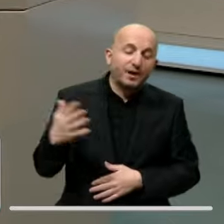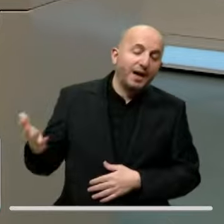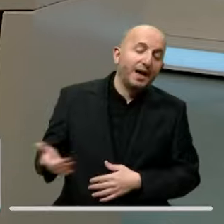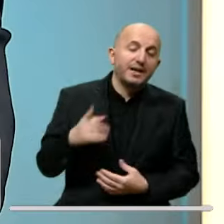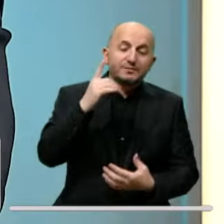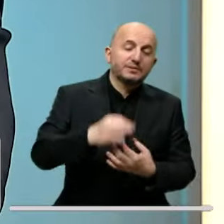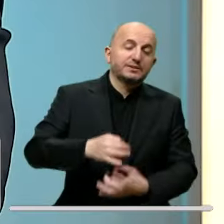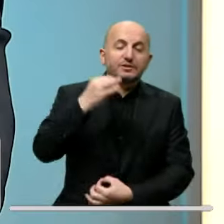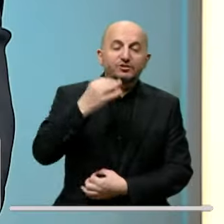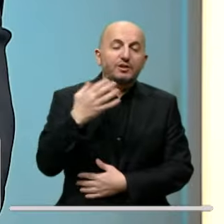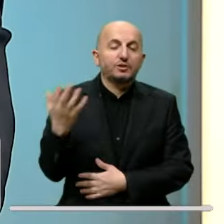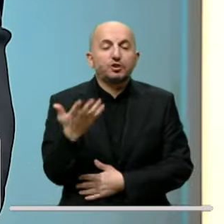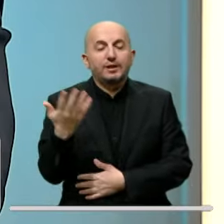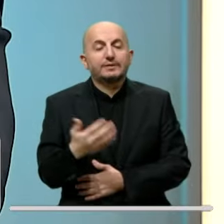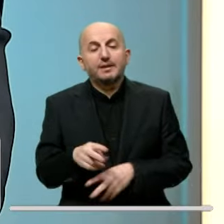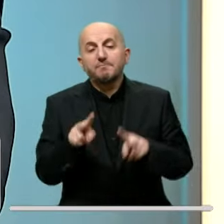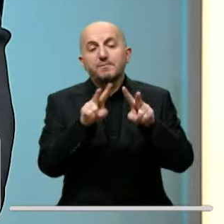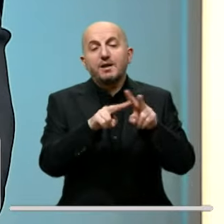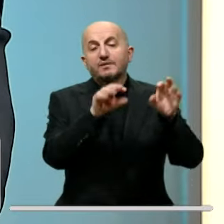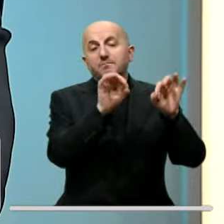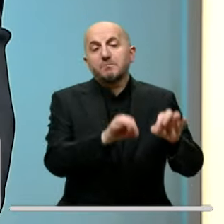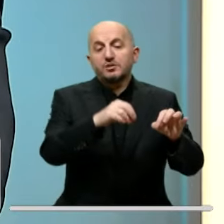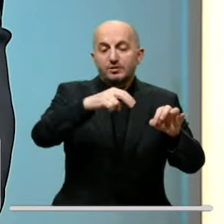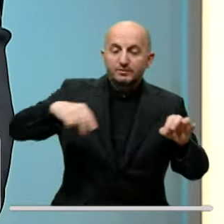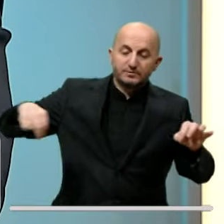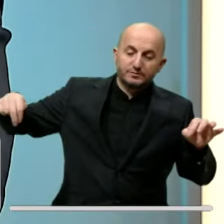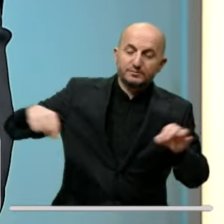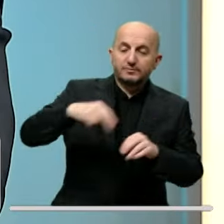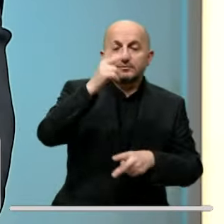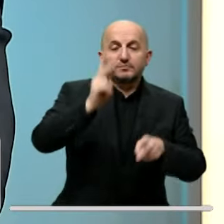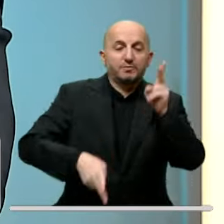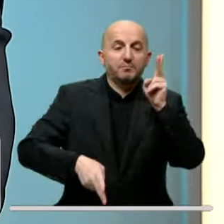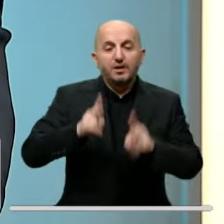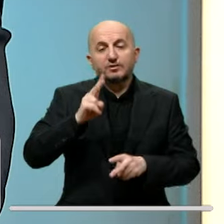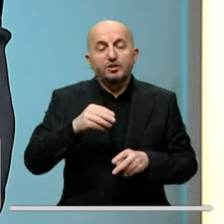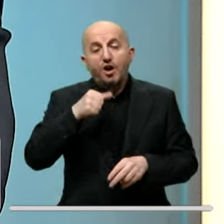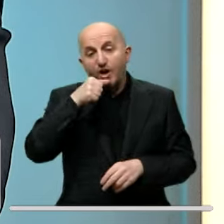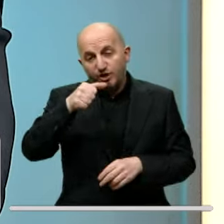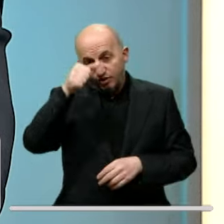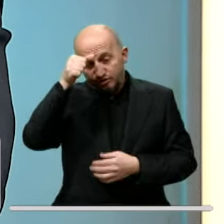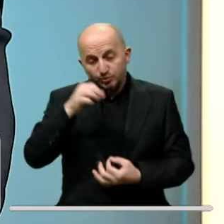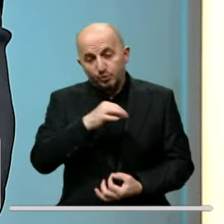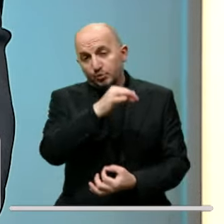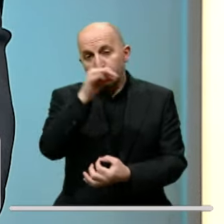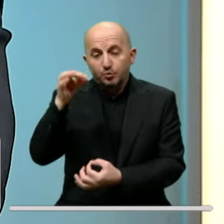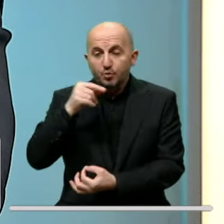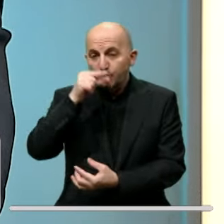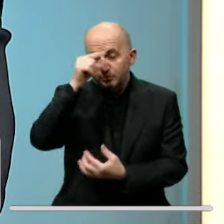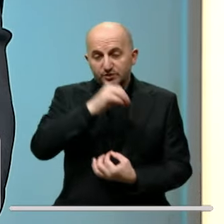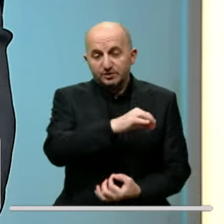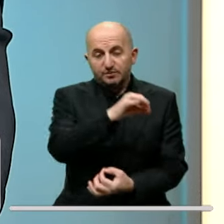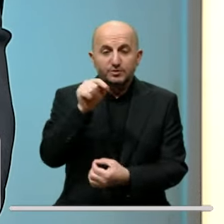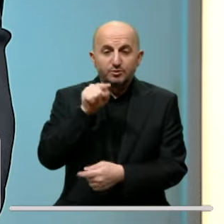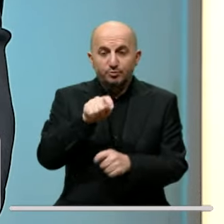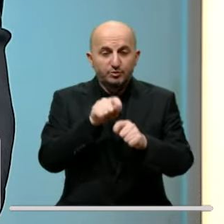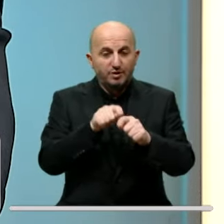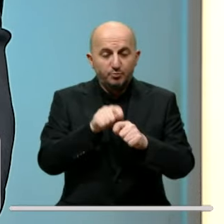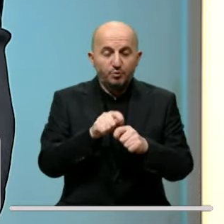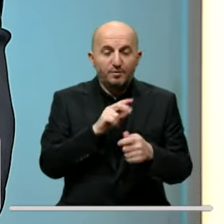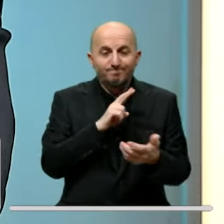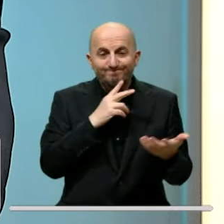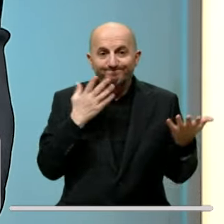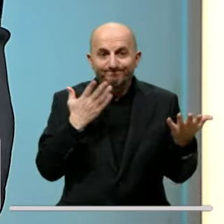bir insan şayet Merve'den başlarsa ki bazı hacılarımız, umrecilerimiz bunu yapıyorlar